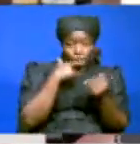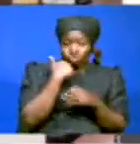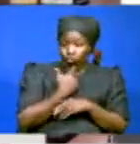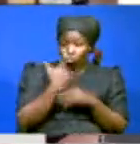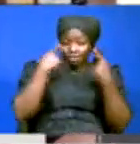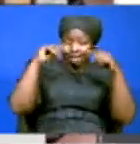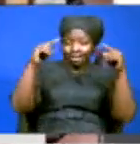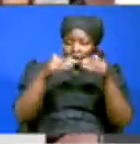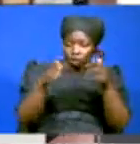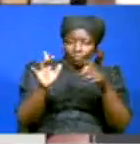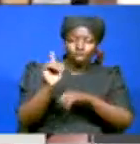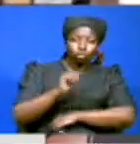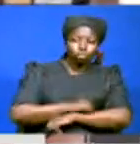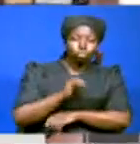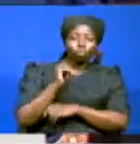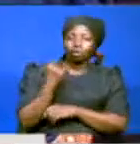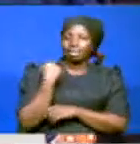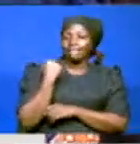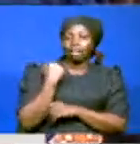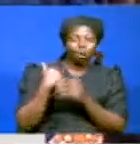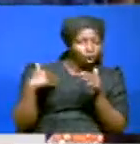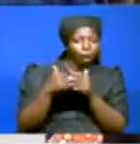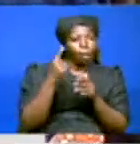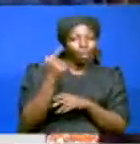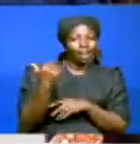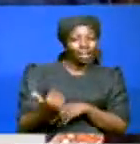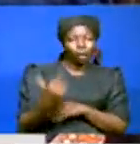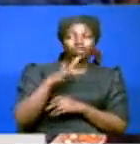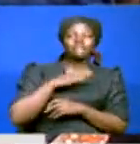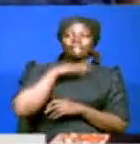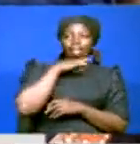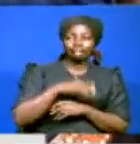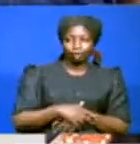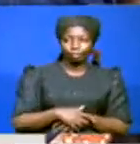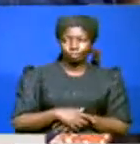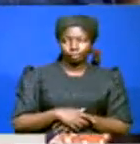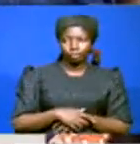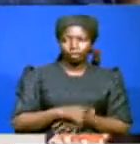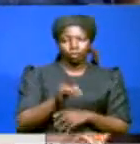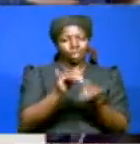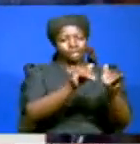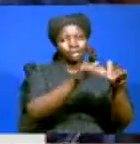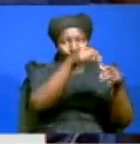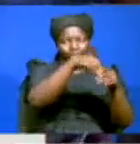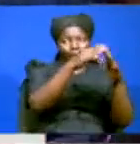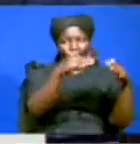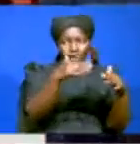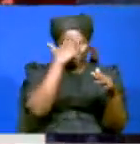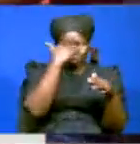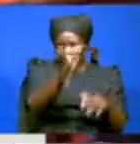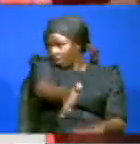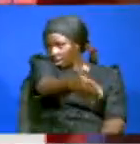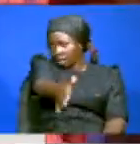shule, karibu mtoto mmoja tuache. Unakaa tu kwa nyumba sababu ya mandofu. Hata sasa hii